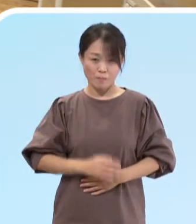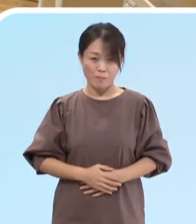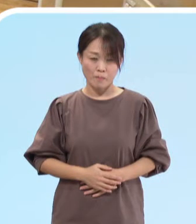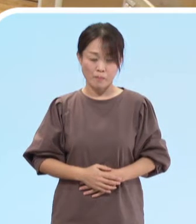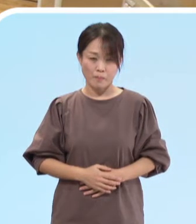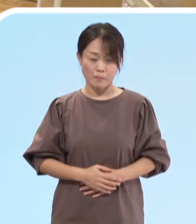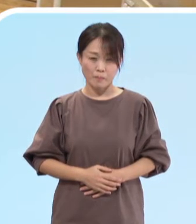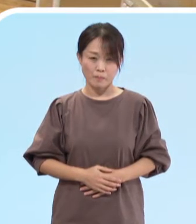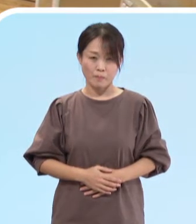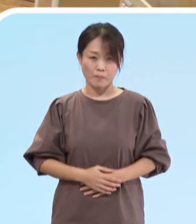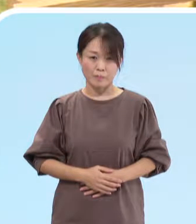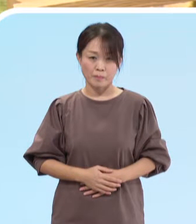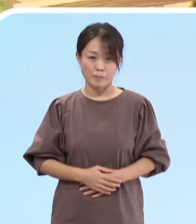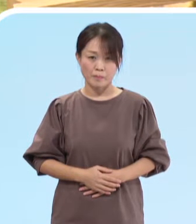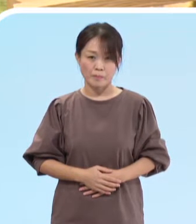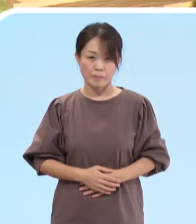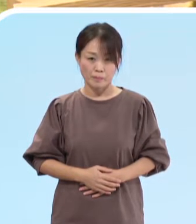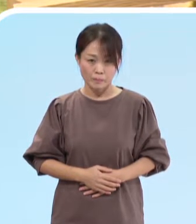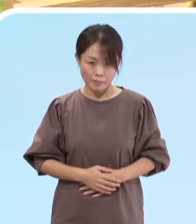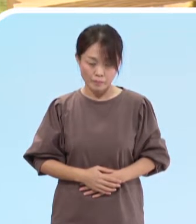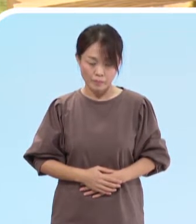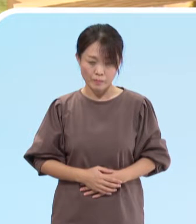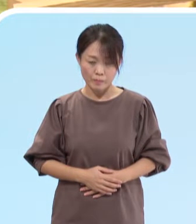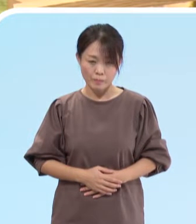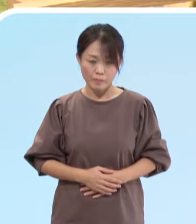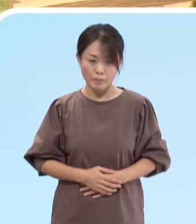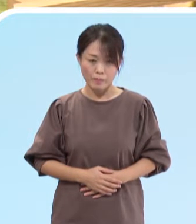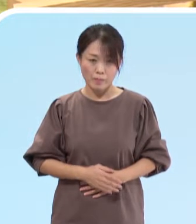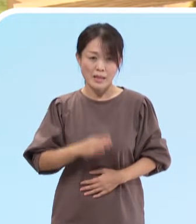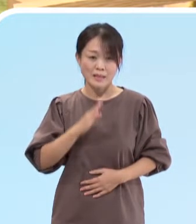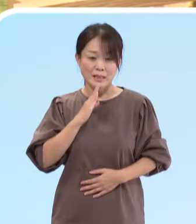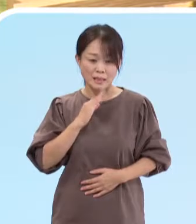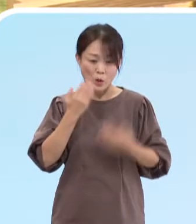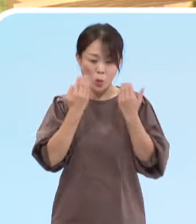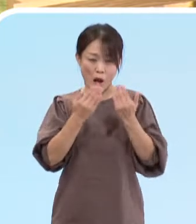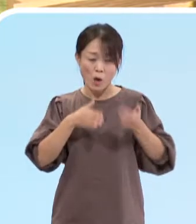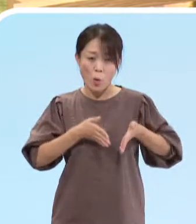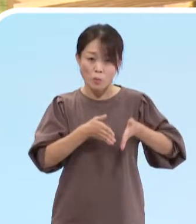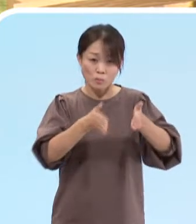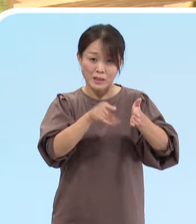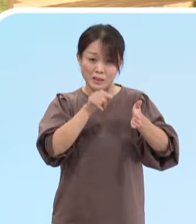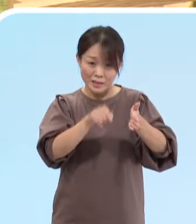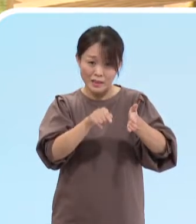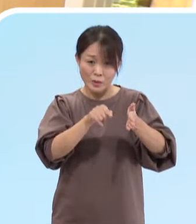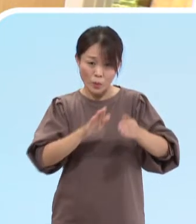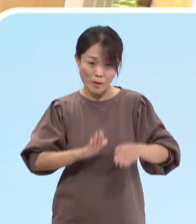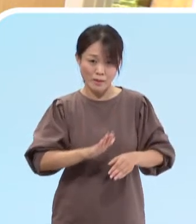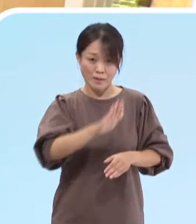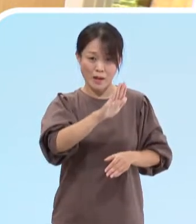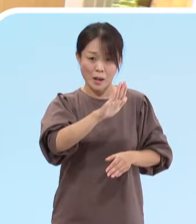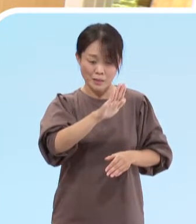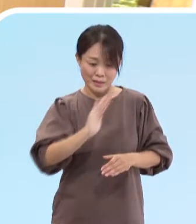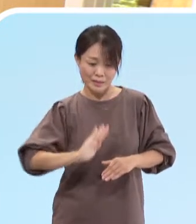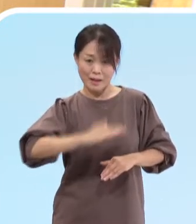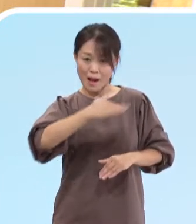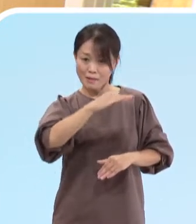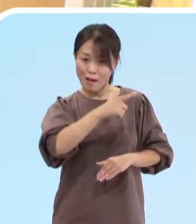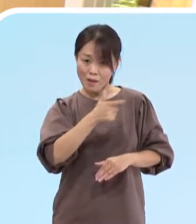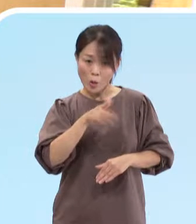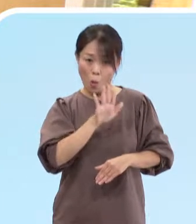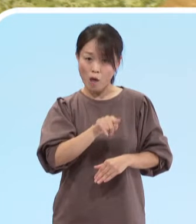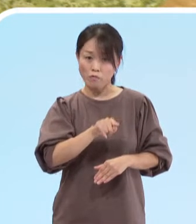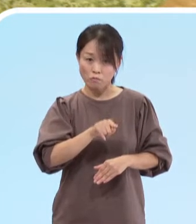へ。 こちらはファクトリーショップです。実際の通学路をイメージした道路や坂道、階段